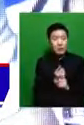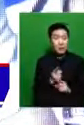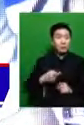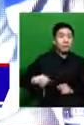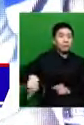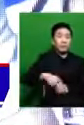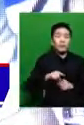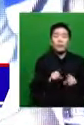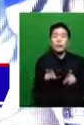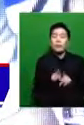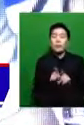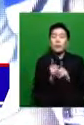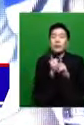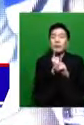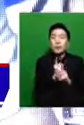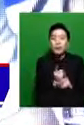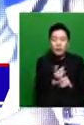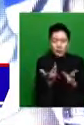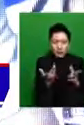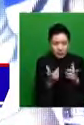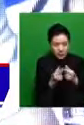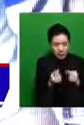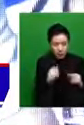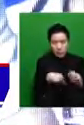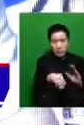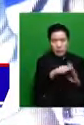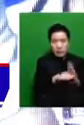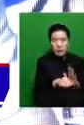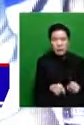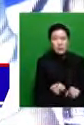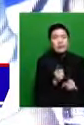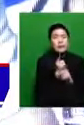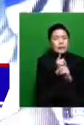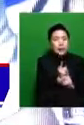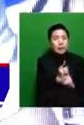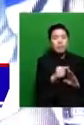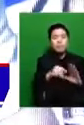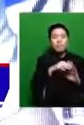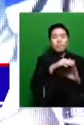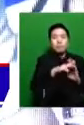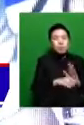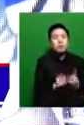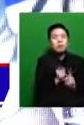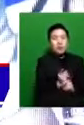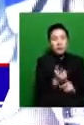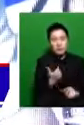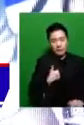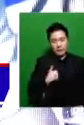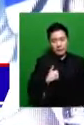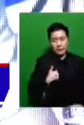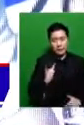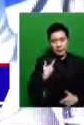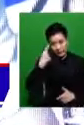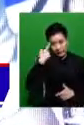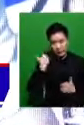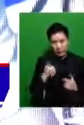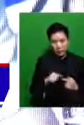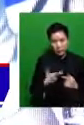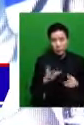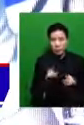เหตุการณ์ที่มันจะต้องเป็นนะครับเพราะว่าเรามีการยังมีการเดินท